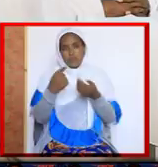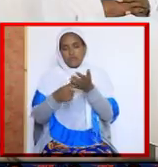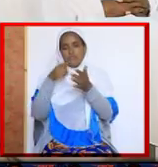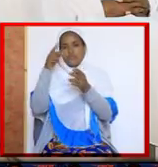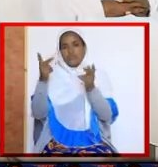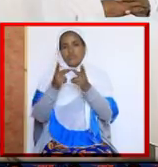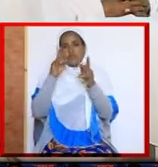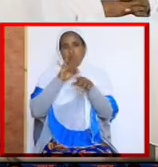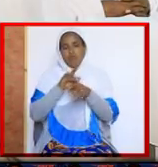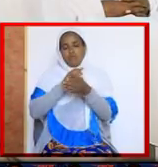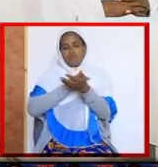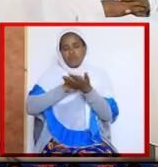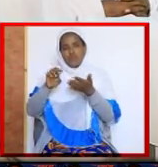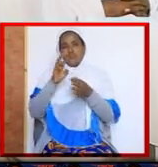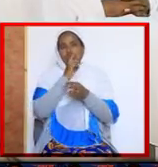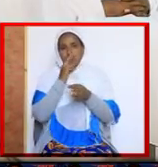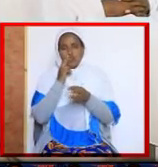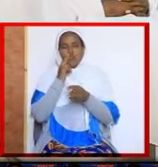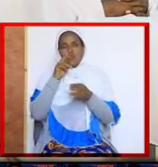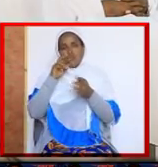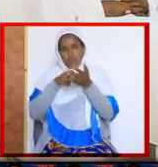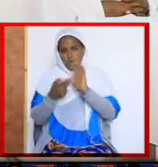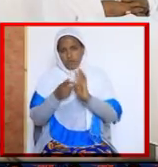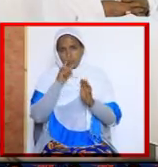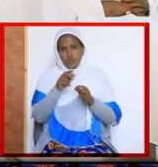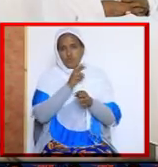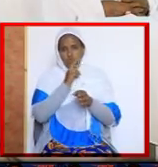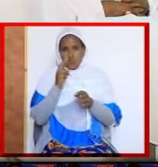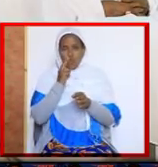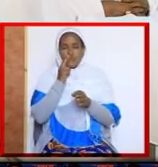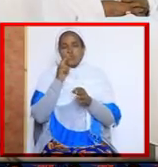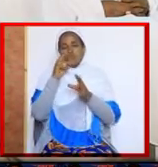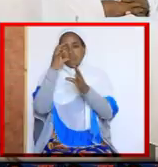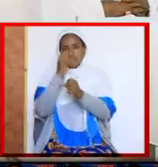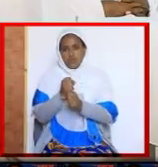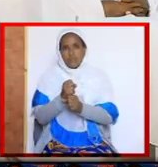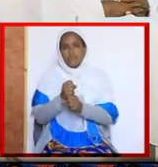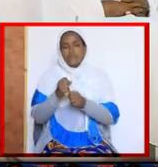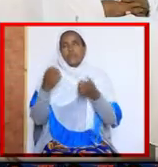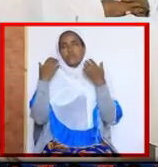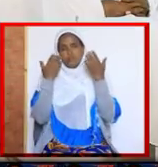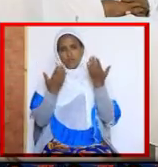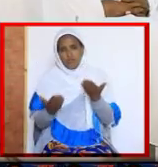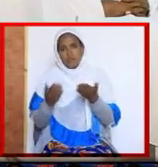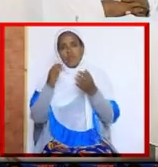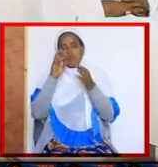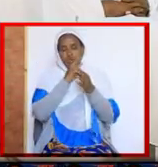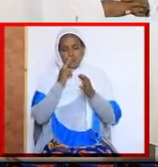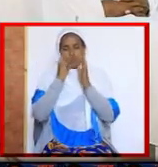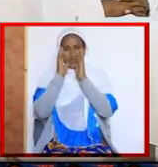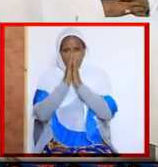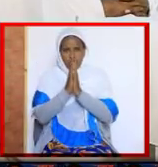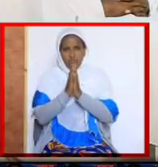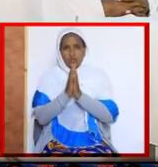ጾመ ኢዩኤል 1:14 ይህን ጾምን ልዩ ለማለት ነው። ወፍስብኩ ምህላ በጾም የምትበሉትን በጾም